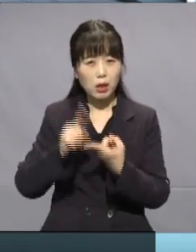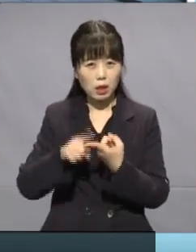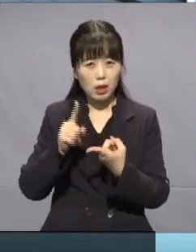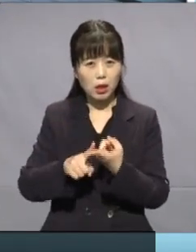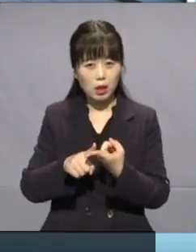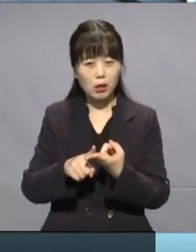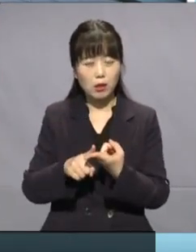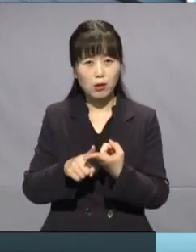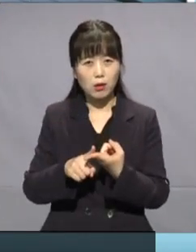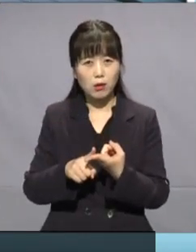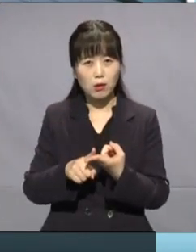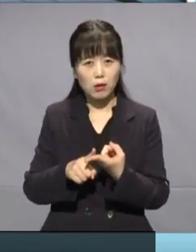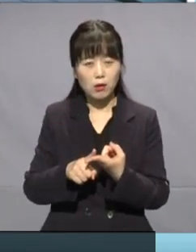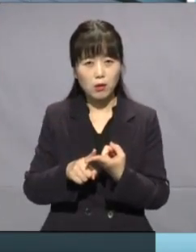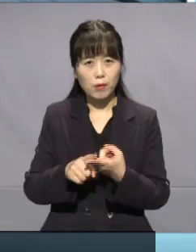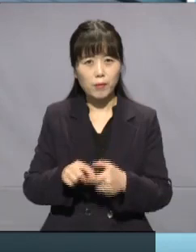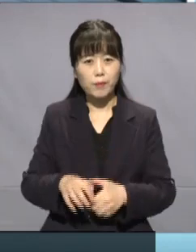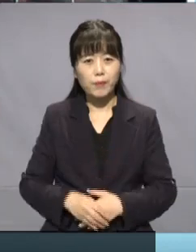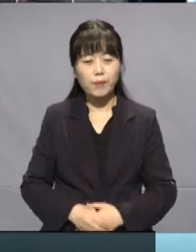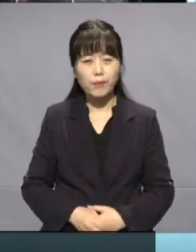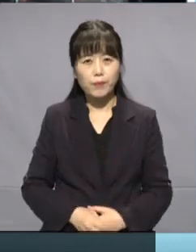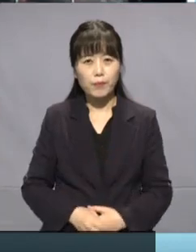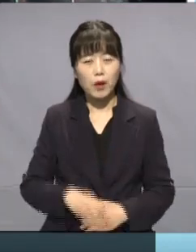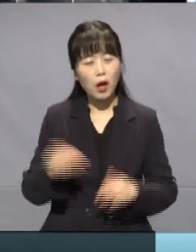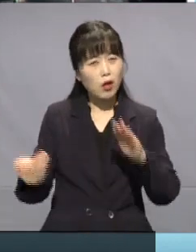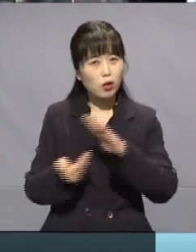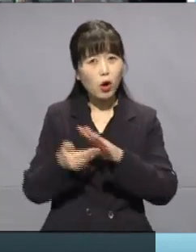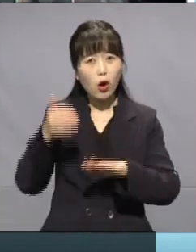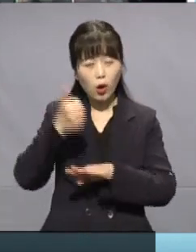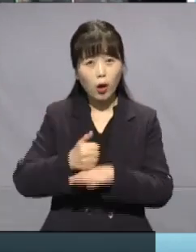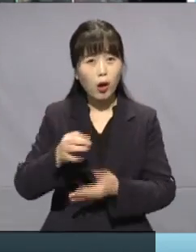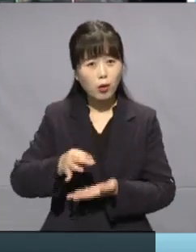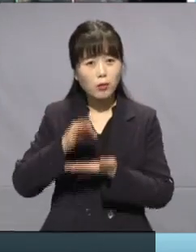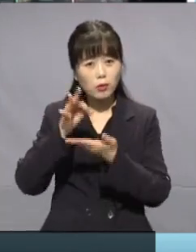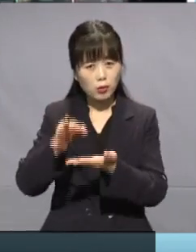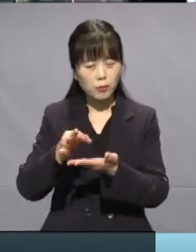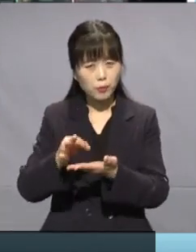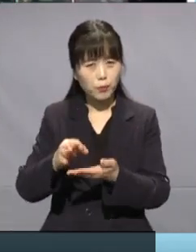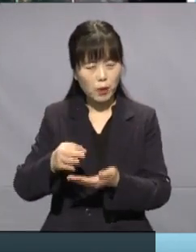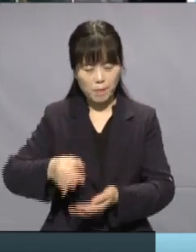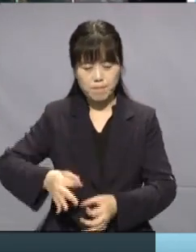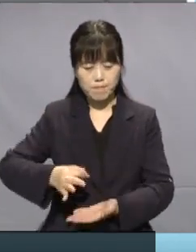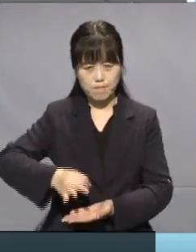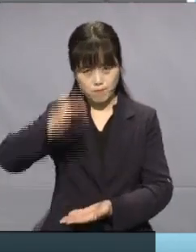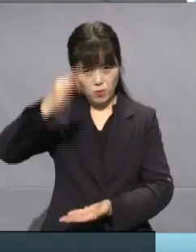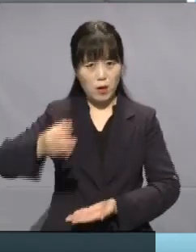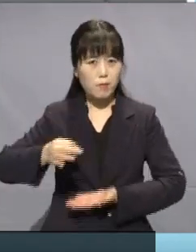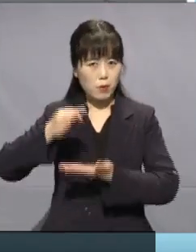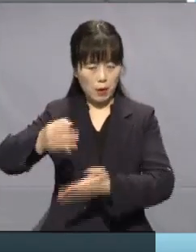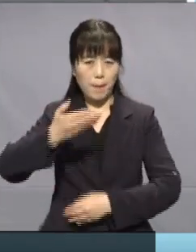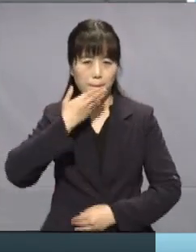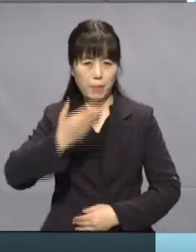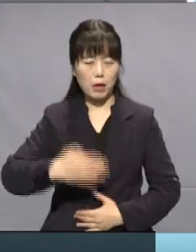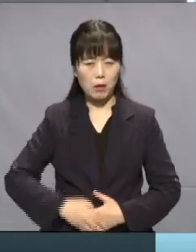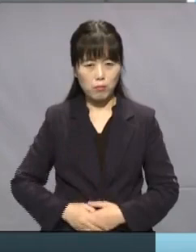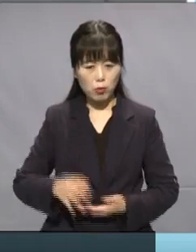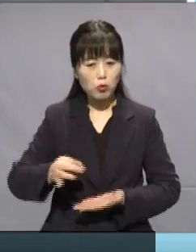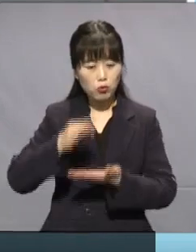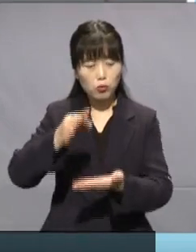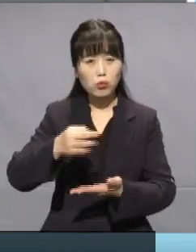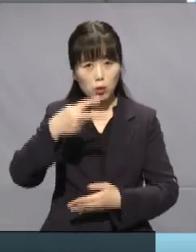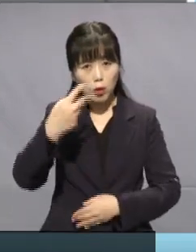지금 뭐 어 뭐 진짜 성과급을 어 굉장히 높이 줄 수 있는 부분들인데 어 주더라도